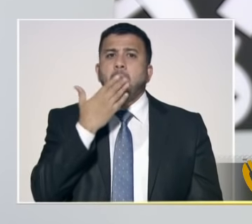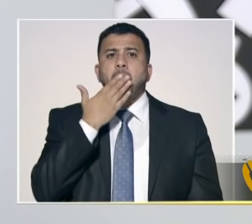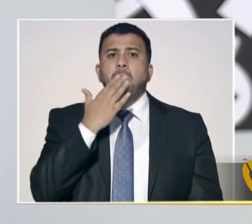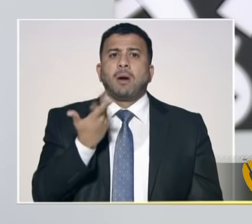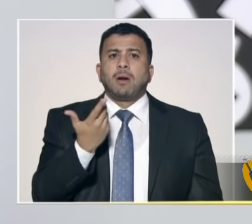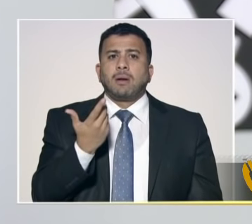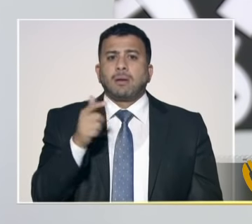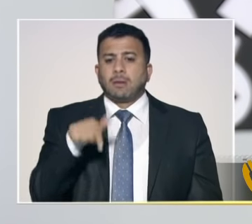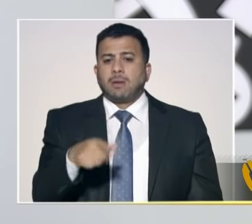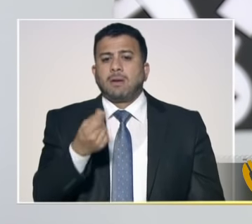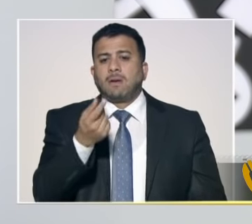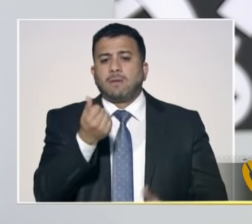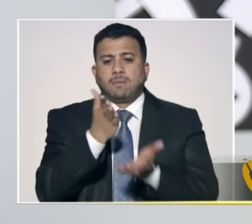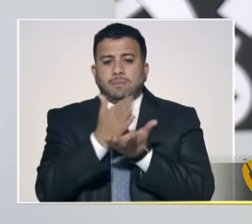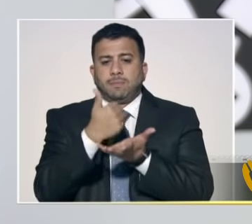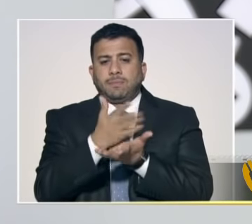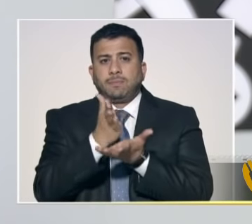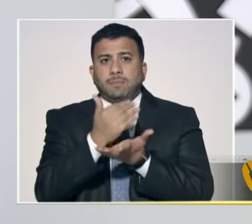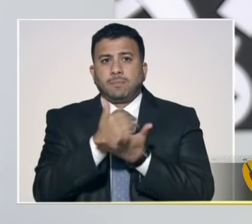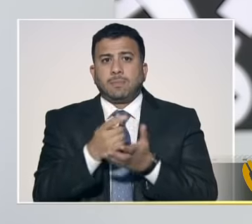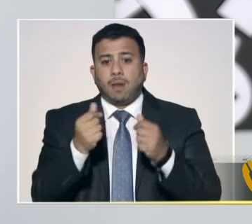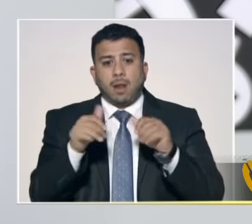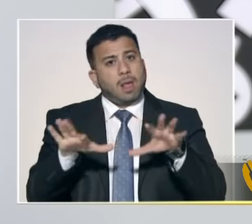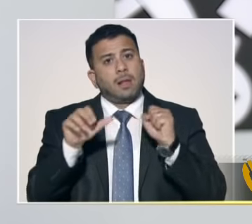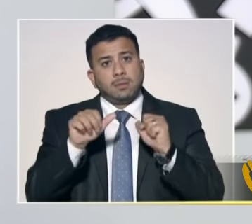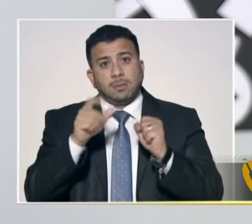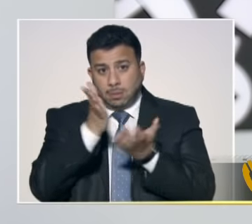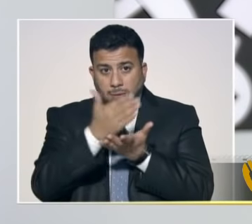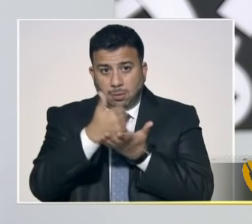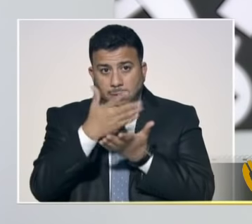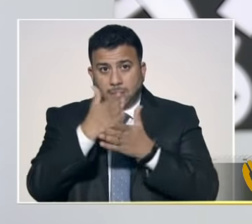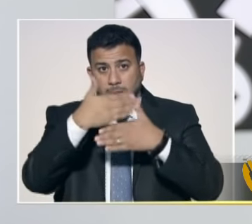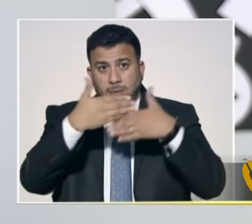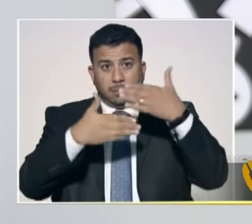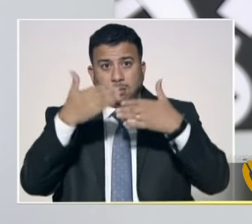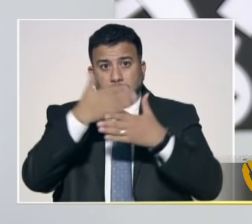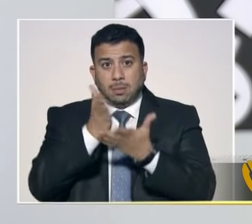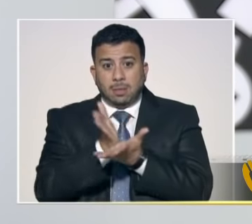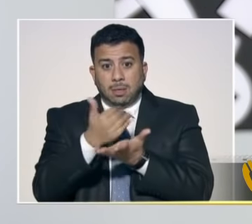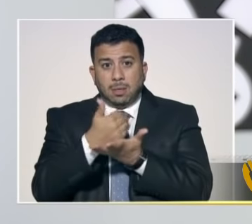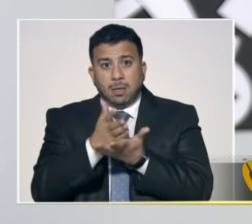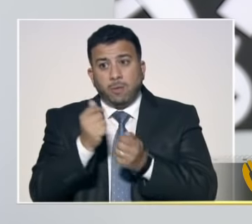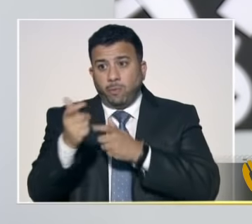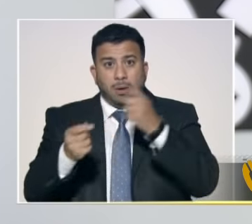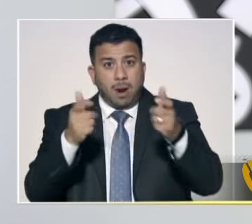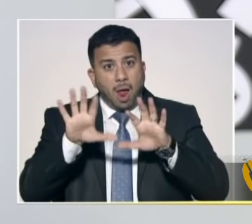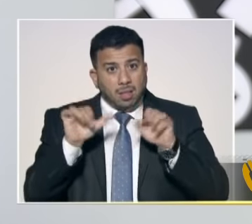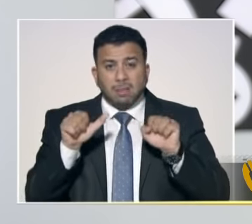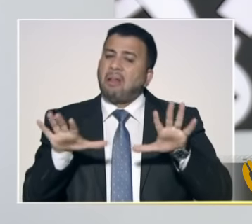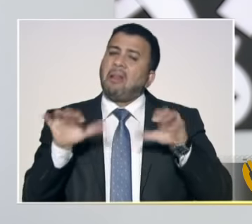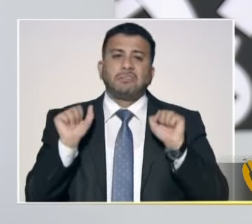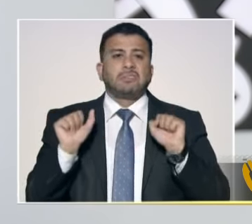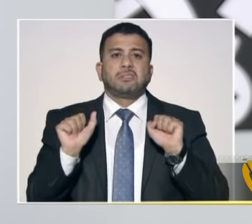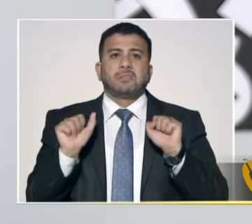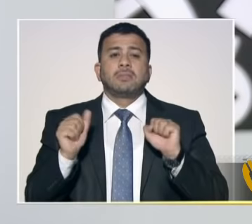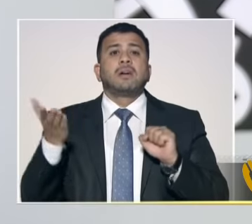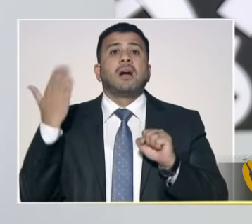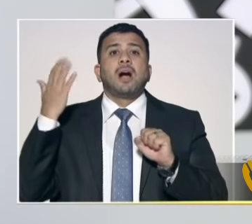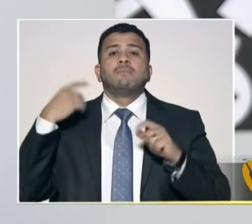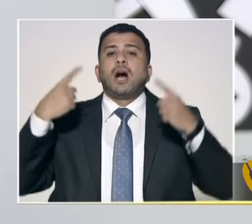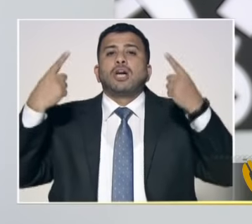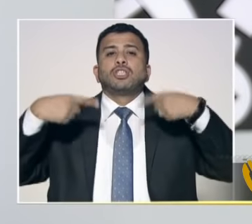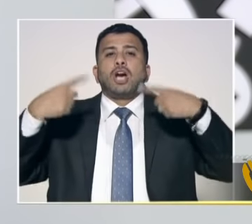خلاص قسم الميراث. الآن قسموا الميراث، ها؟ نعم. هي الوالدة تسأل عن الأجرات التي تأتي،